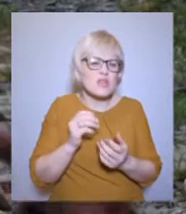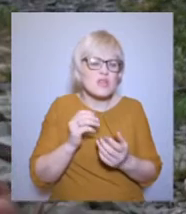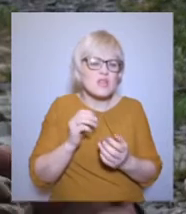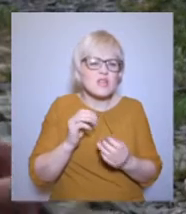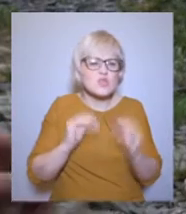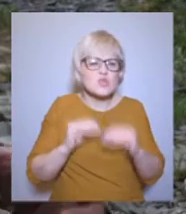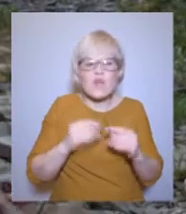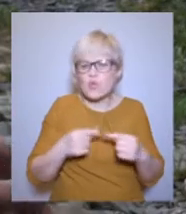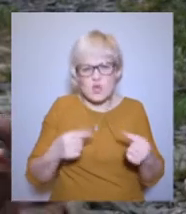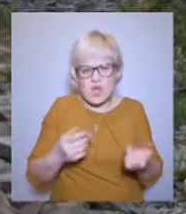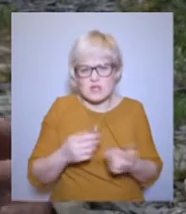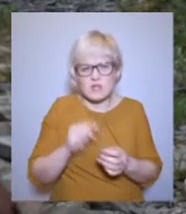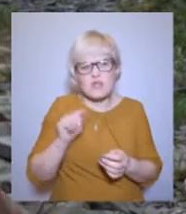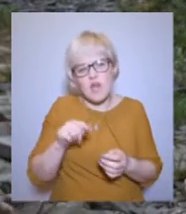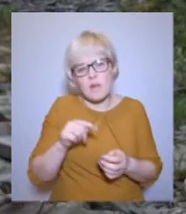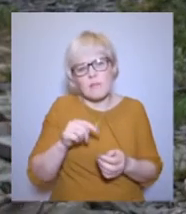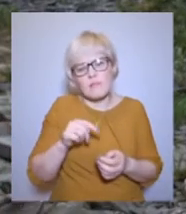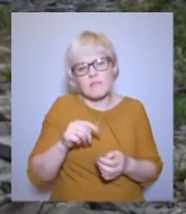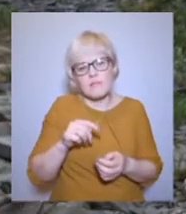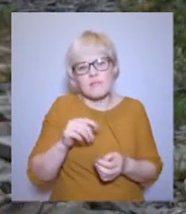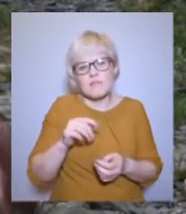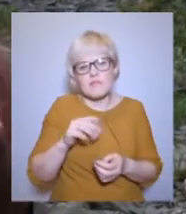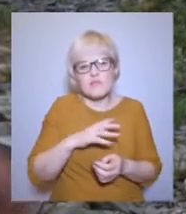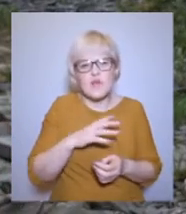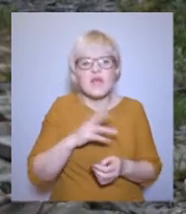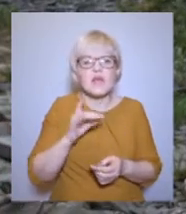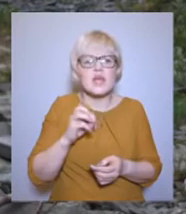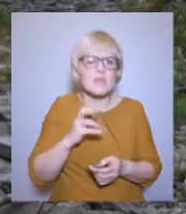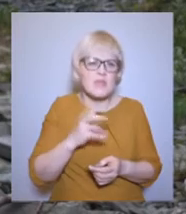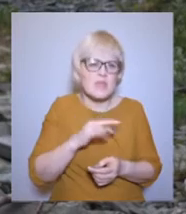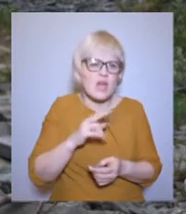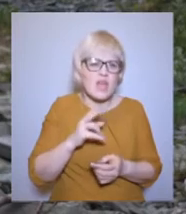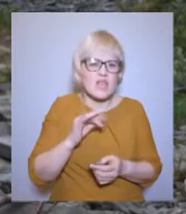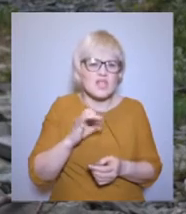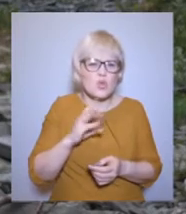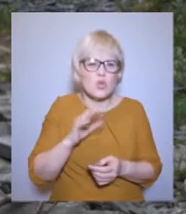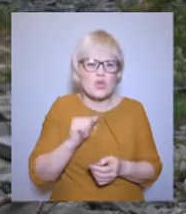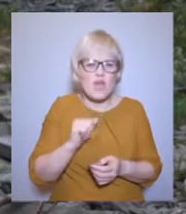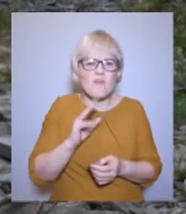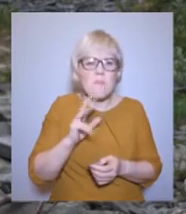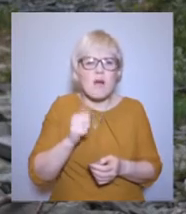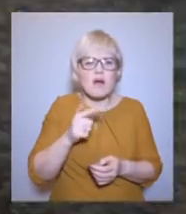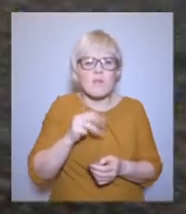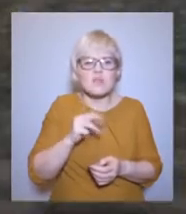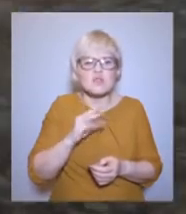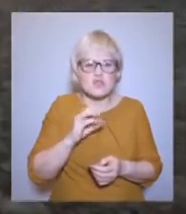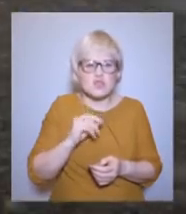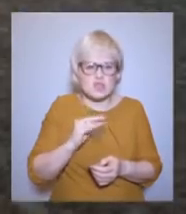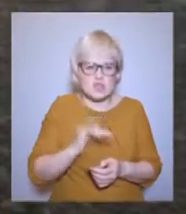начнут на него накапливаться кристаллики, образуется гроздь кристаллов такая вот, да. Ну, вот